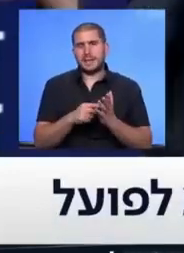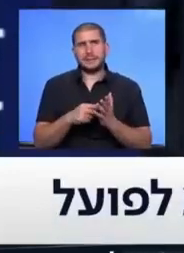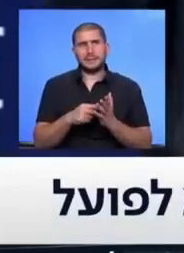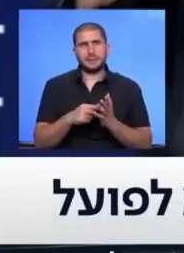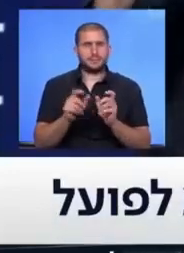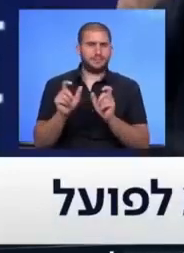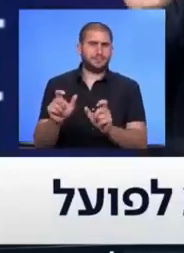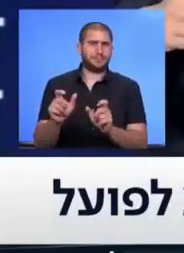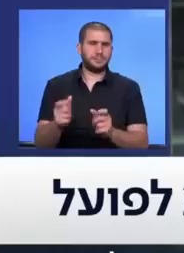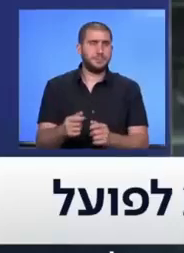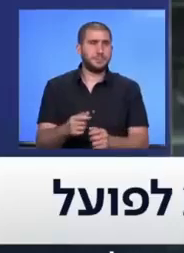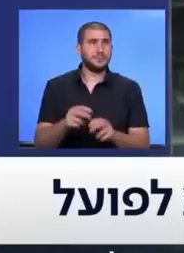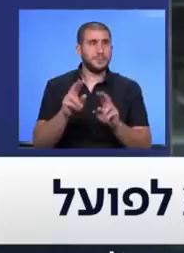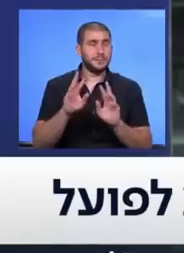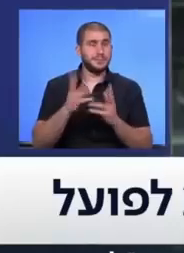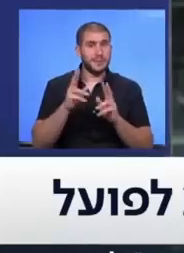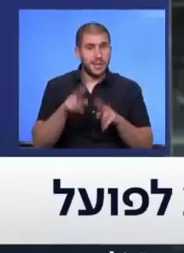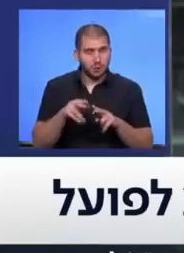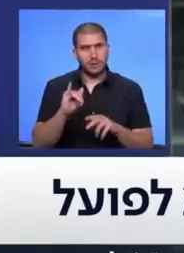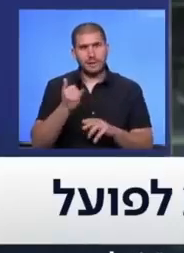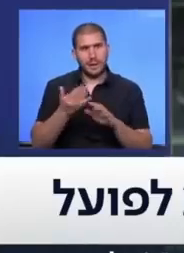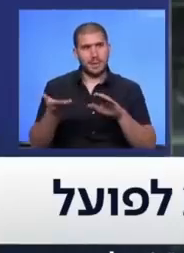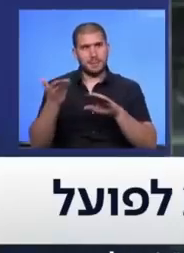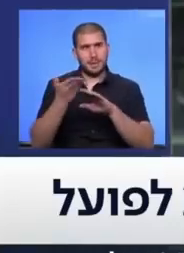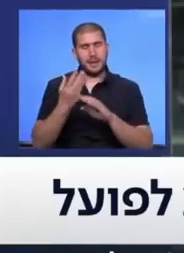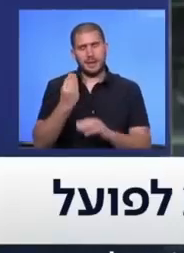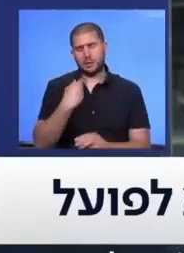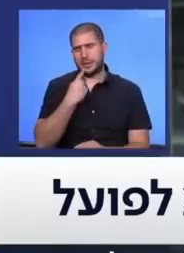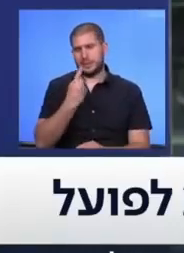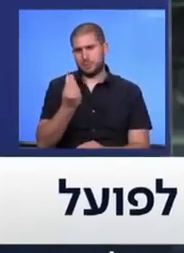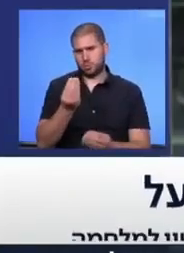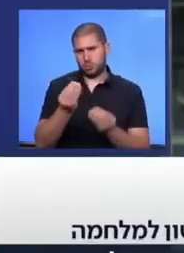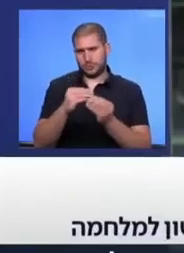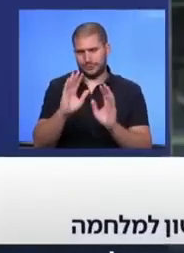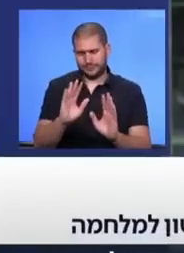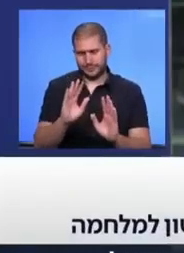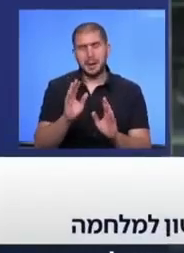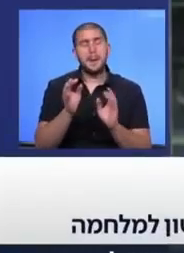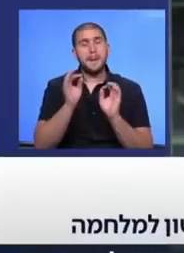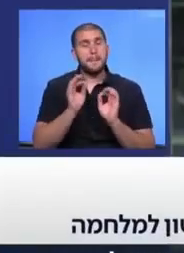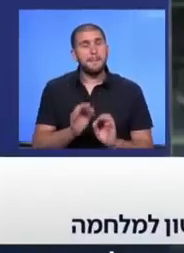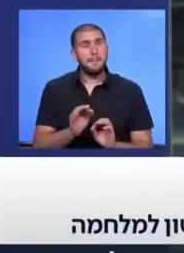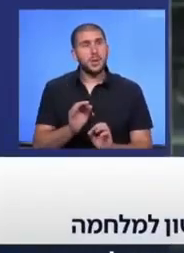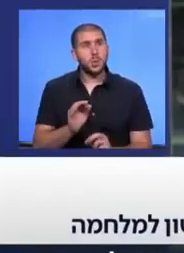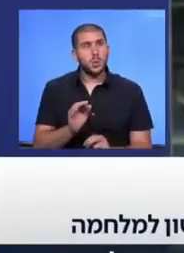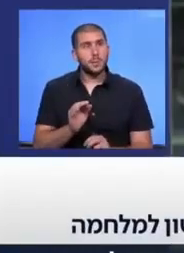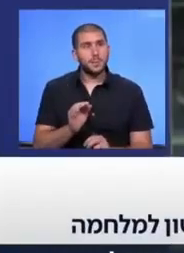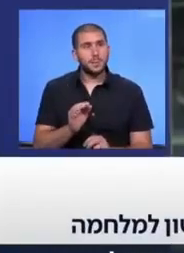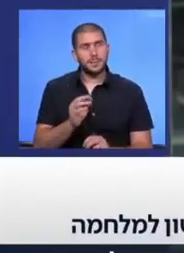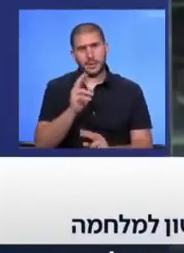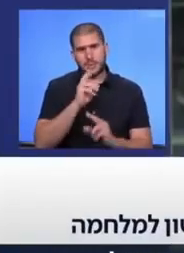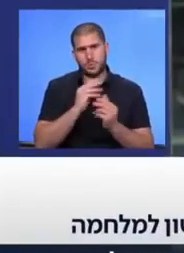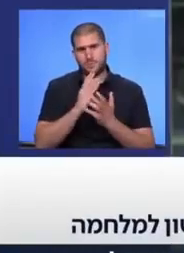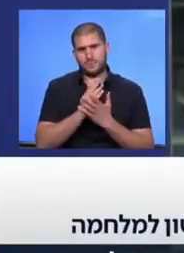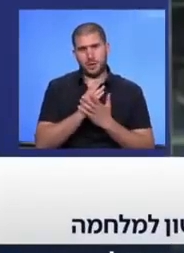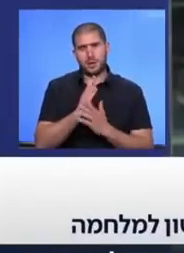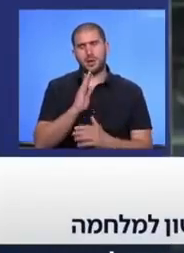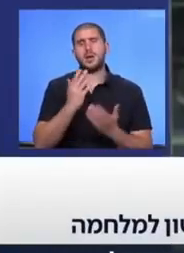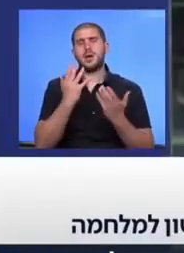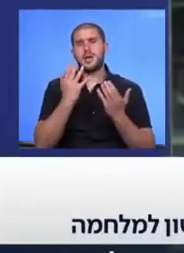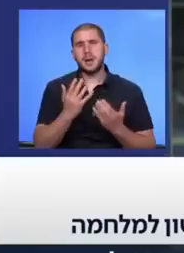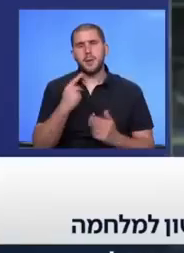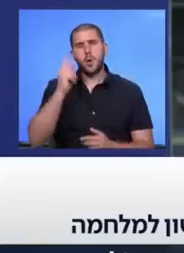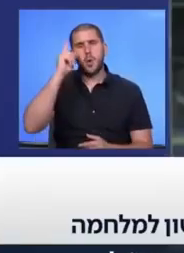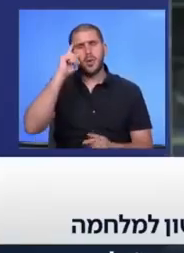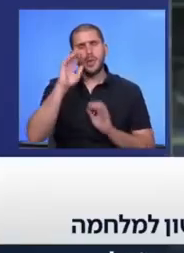המדיני. שיש התכנות מעלים לדרג המדיני. סליחה, אני רוצה להגיד עוד משהו. בדיוק דיברנו על כמה לא